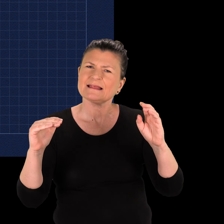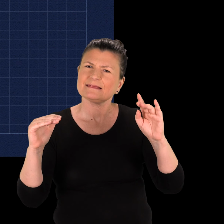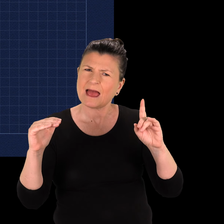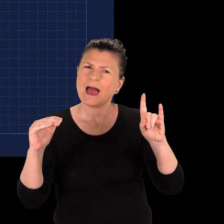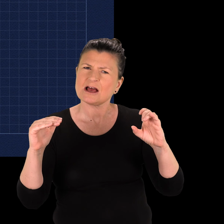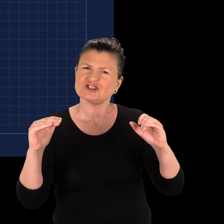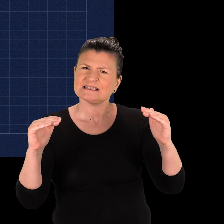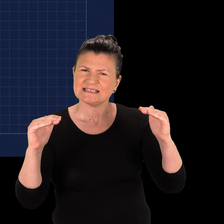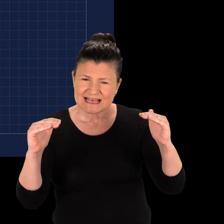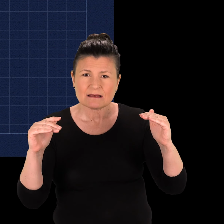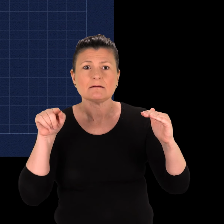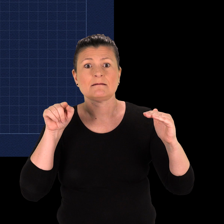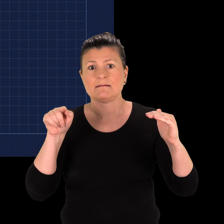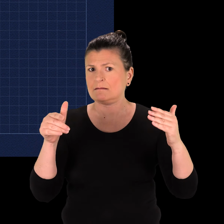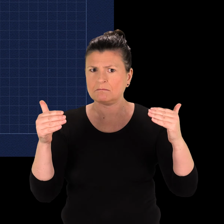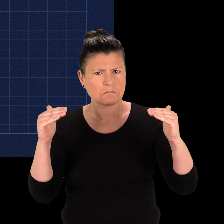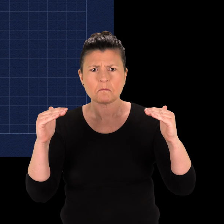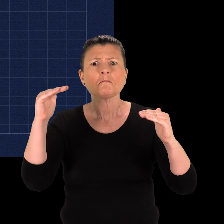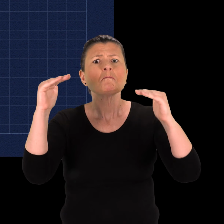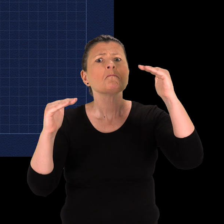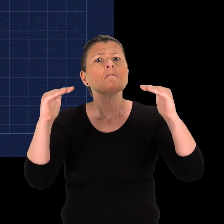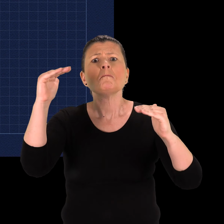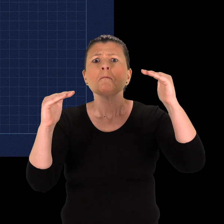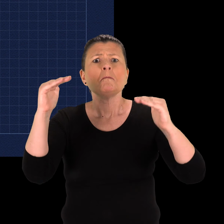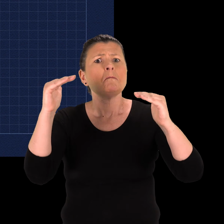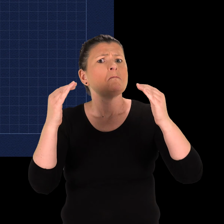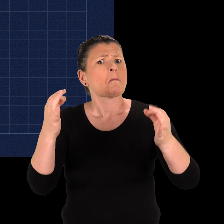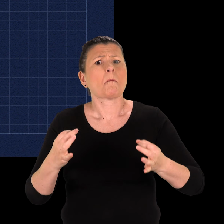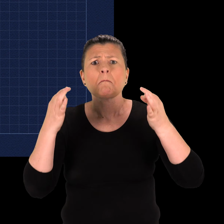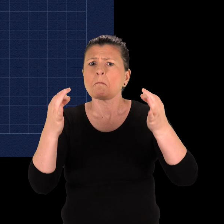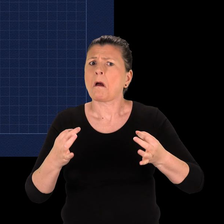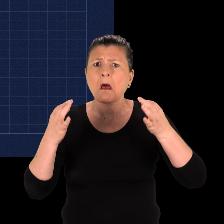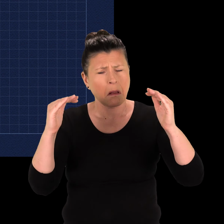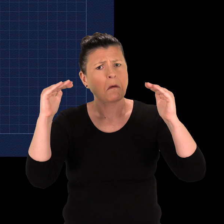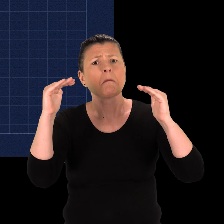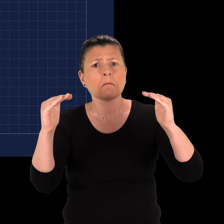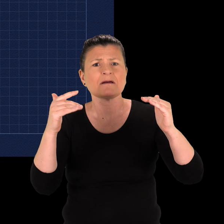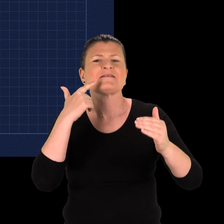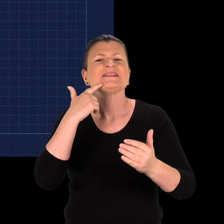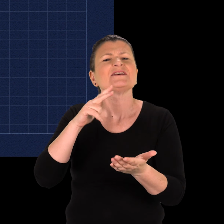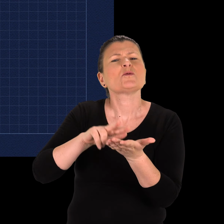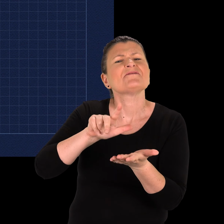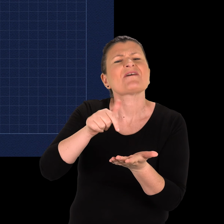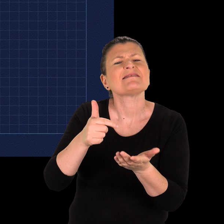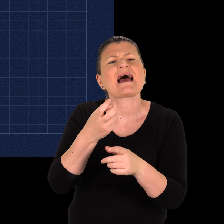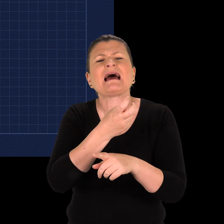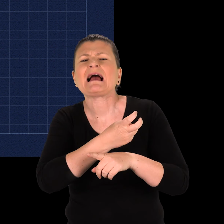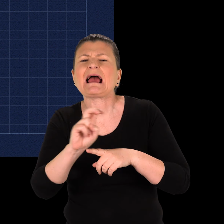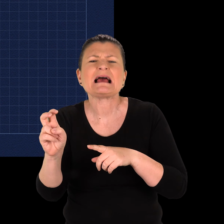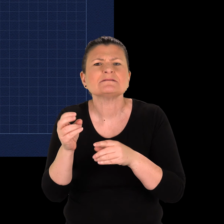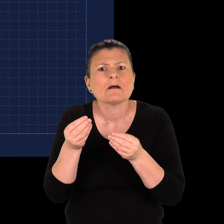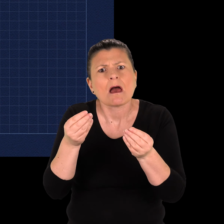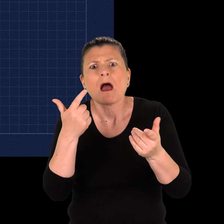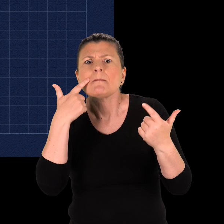le bêta-HCG. Si votre taux de PAP-A et de bêta-HCG sont proches des valeurs habituelles, alors ils